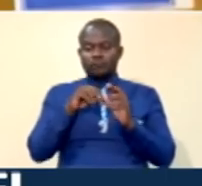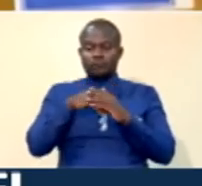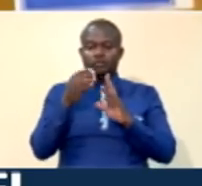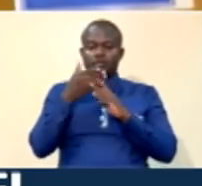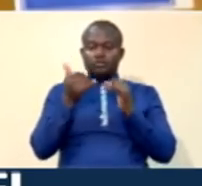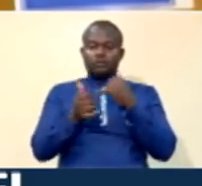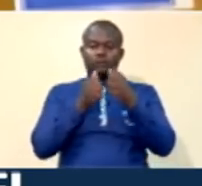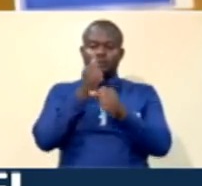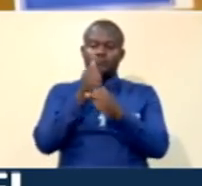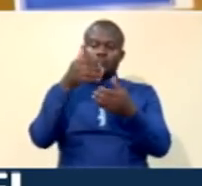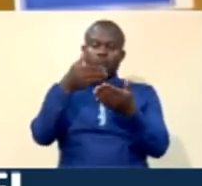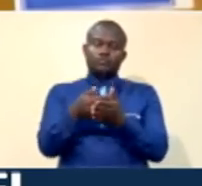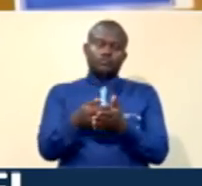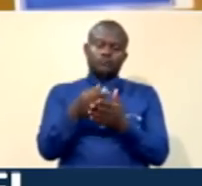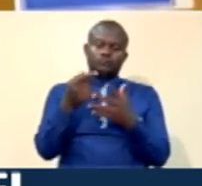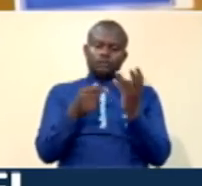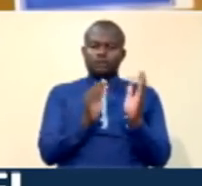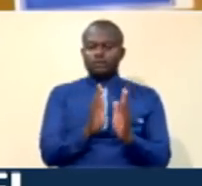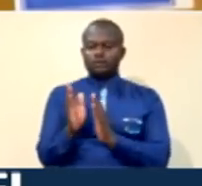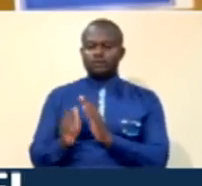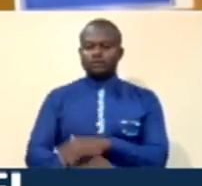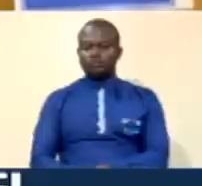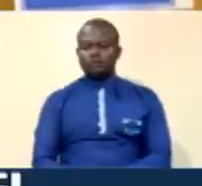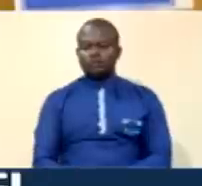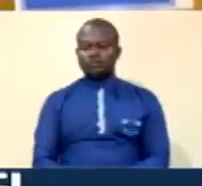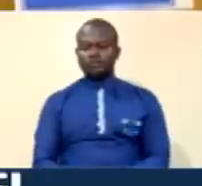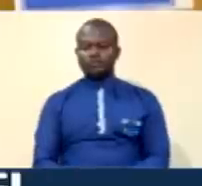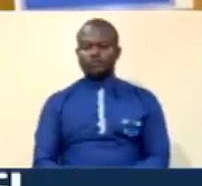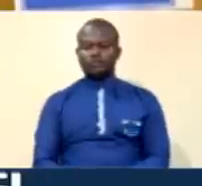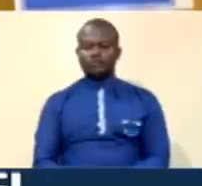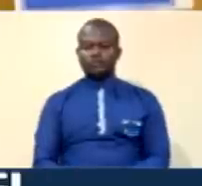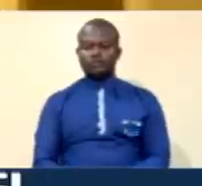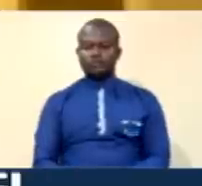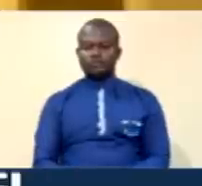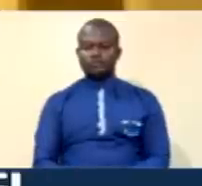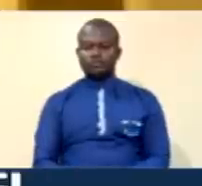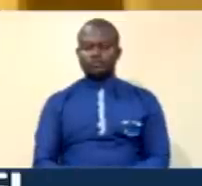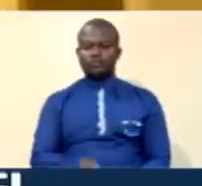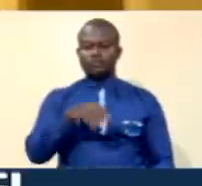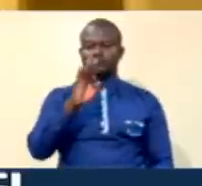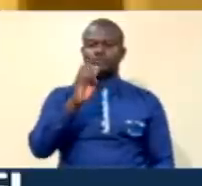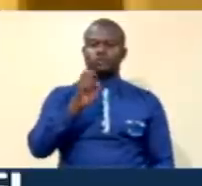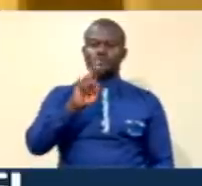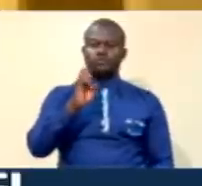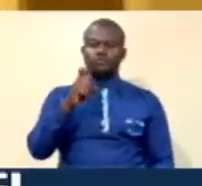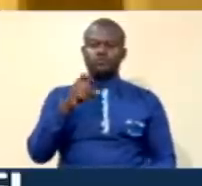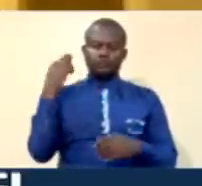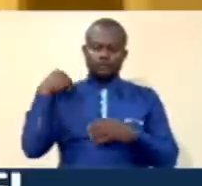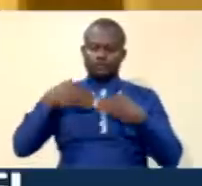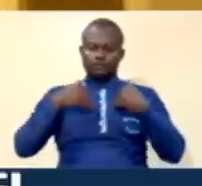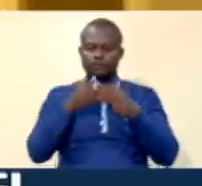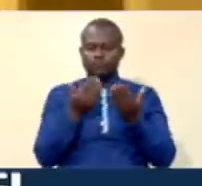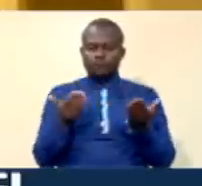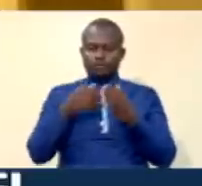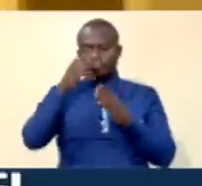mwaka hari aho tuzaba tugejeje byari biteganyijwe. Those discussions we will start in the second half of this year. Felix Sainzo gushinzwe ubuzima bw'umubyeyi